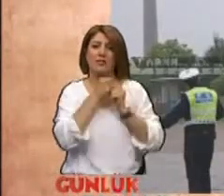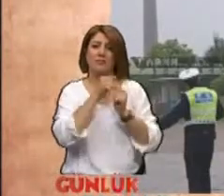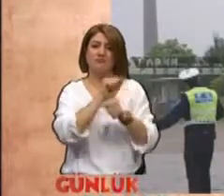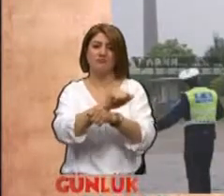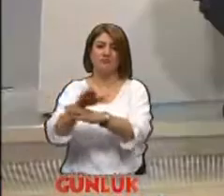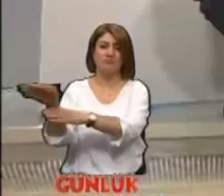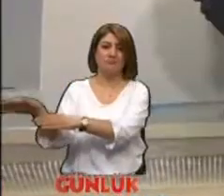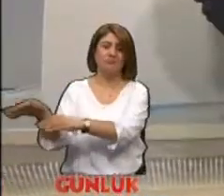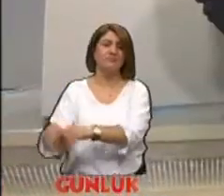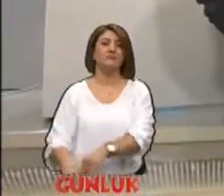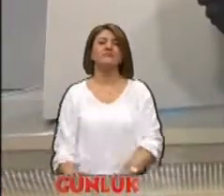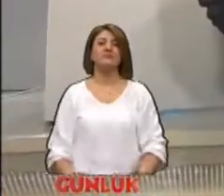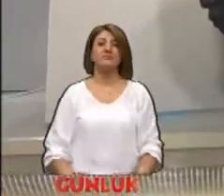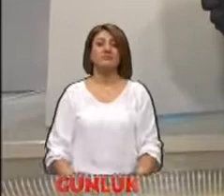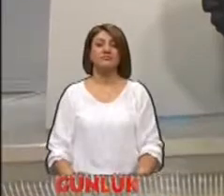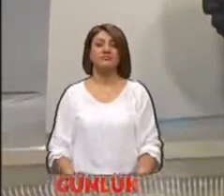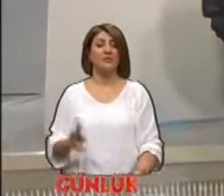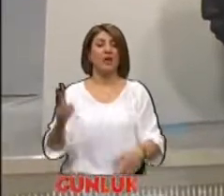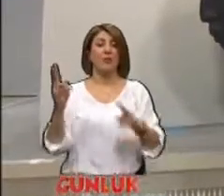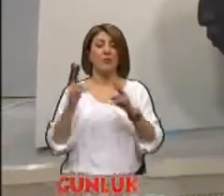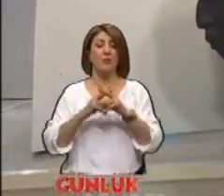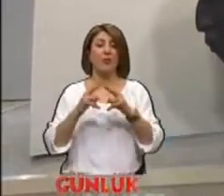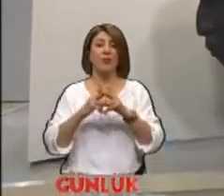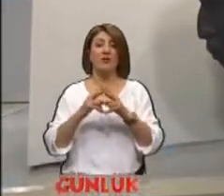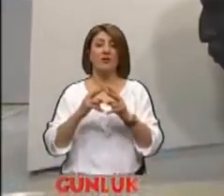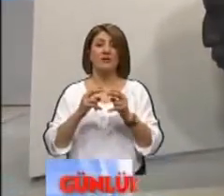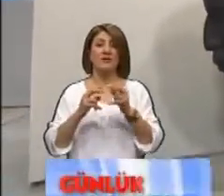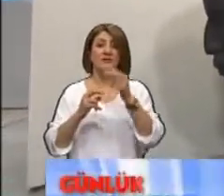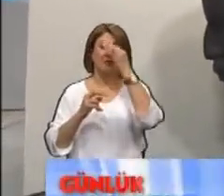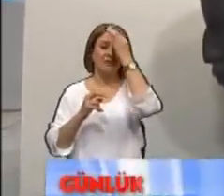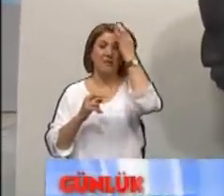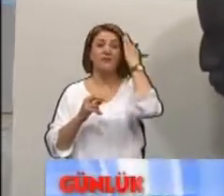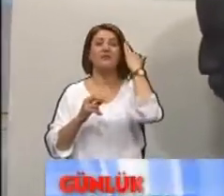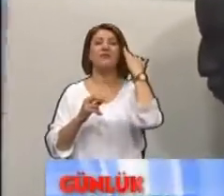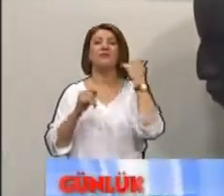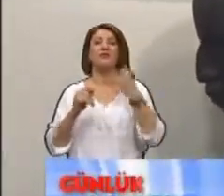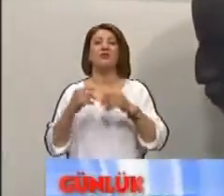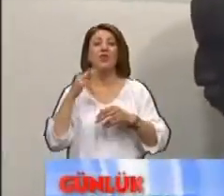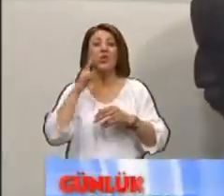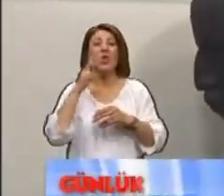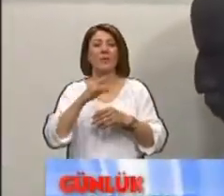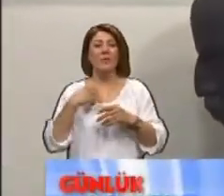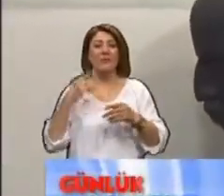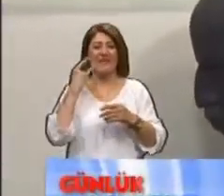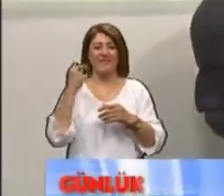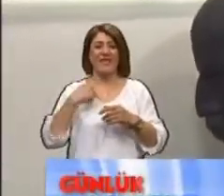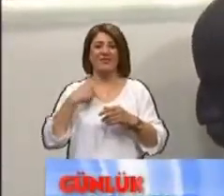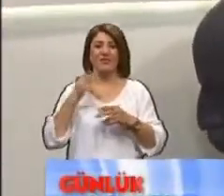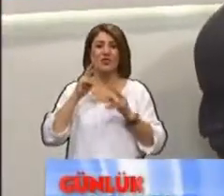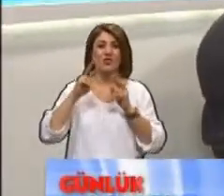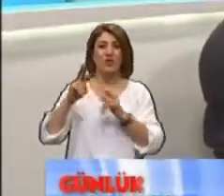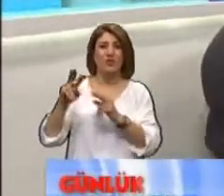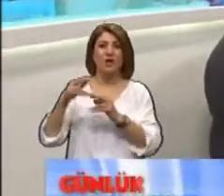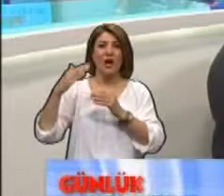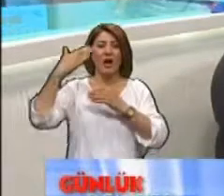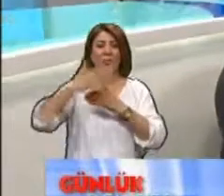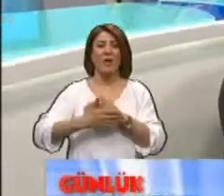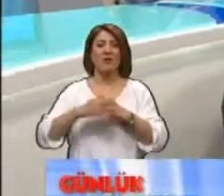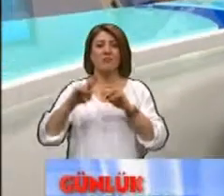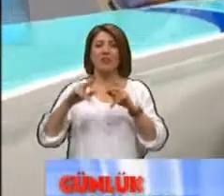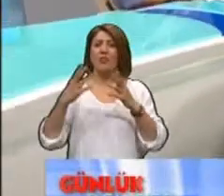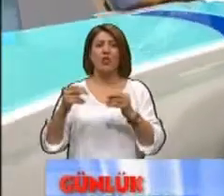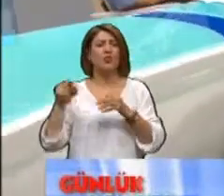alındı. Polis orada tam göremedim. Heves orada duruyor ya kapanmış oldu. Şöyle mi yapıyor polis? Nasıl duruyor orada